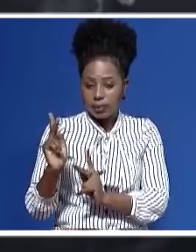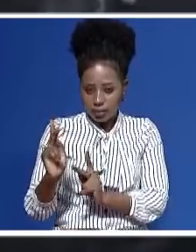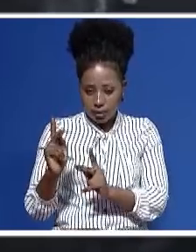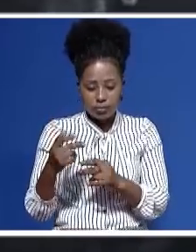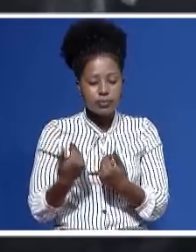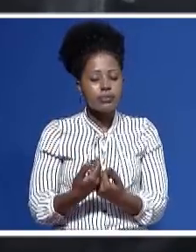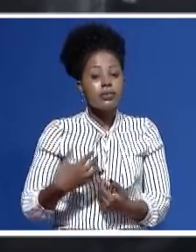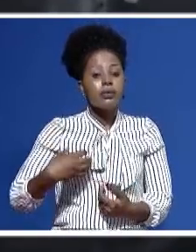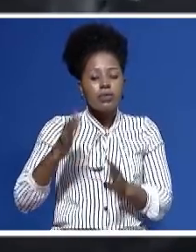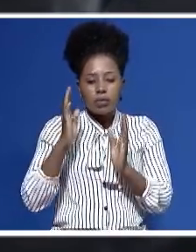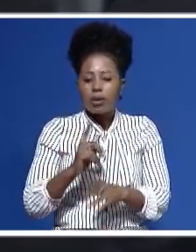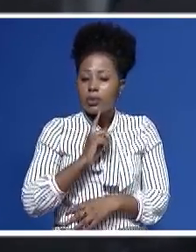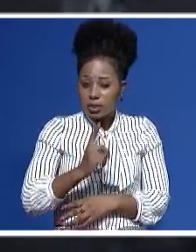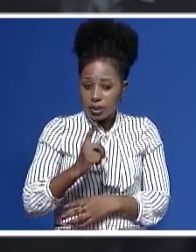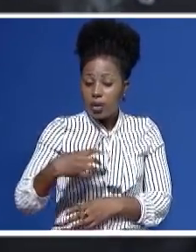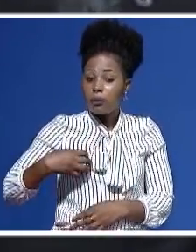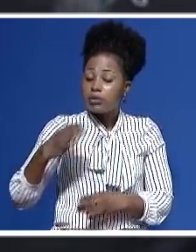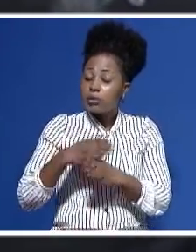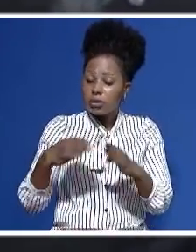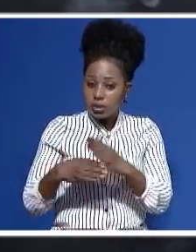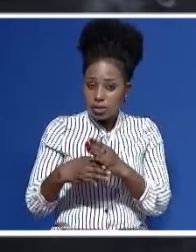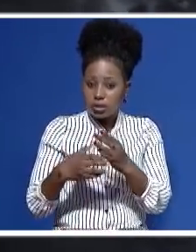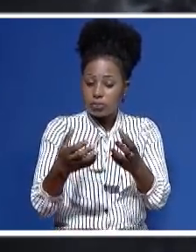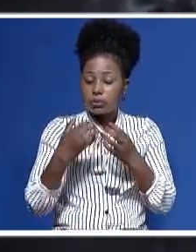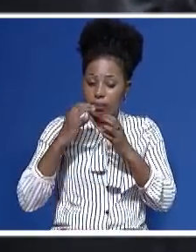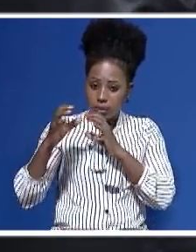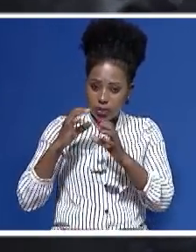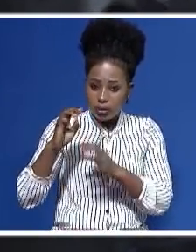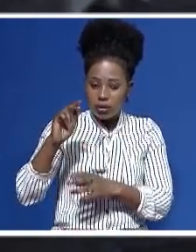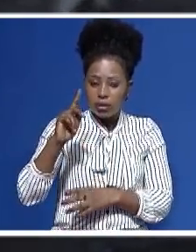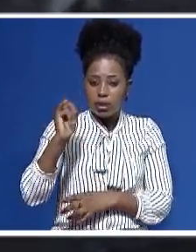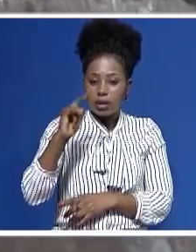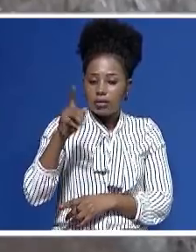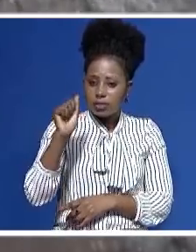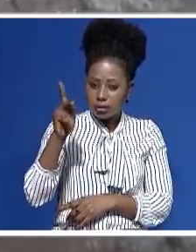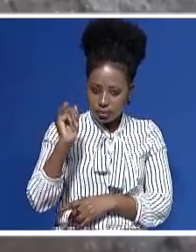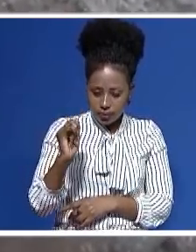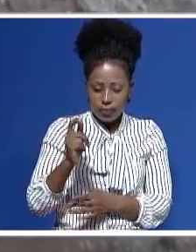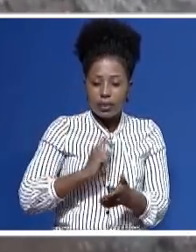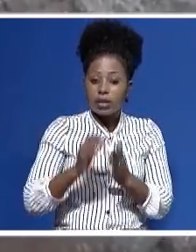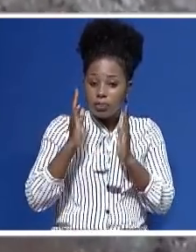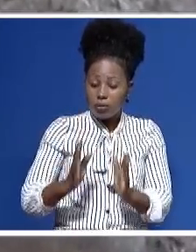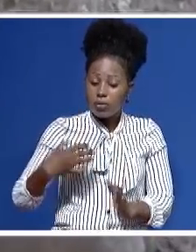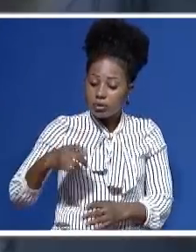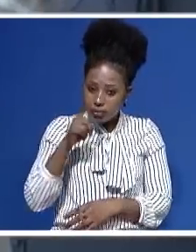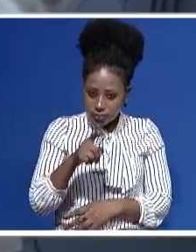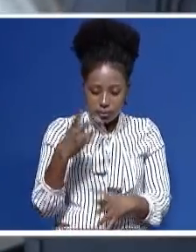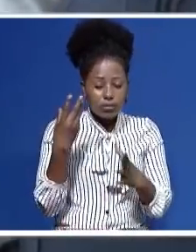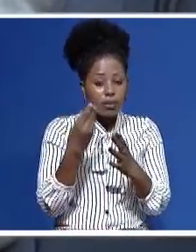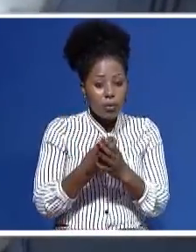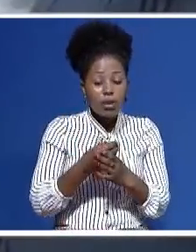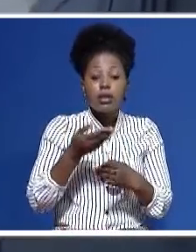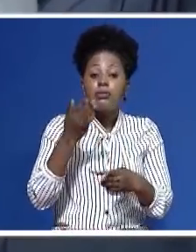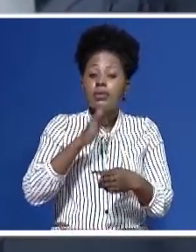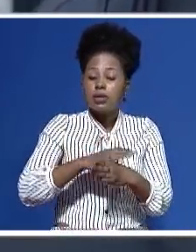Mkuu amemwagiza Waziri wa Ujenzi, Uchukuzi na Mawasiliano Mhandisi Isaac Kamwele, Katibu Mkuu wa Wizara hiyo, pamoja na